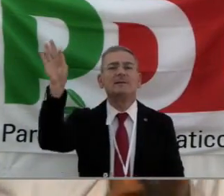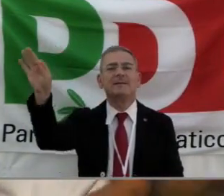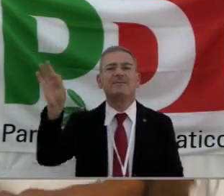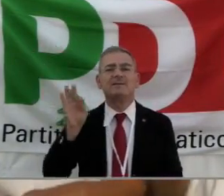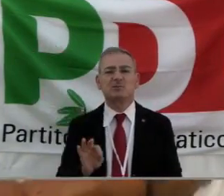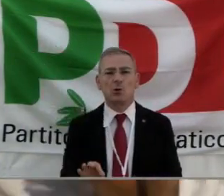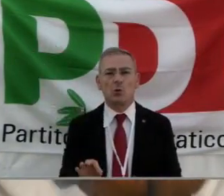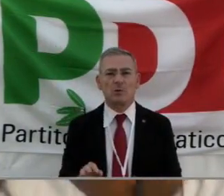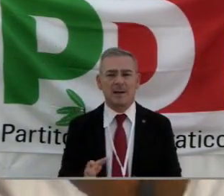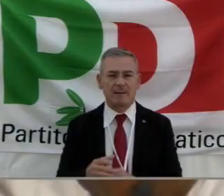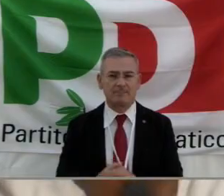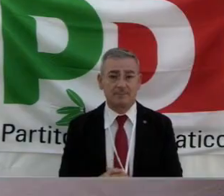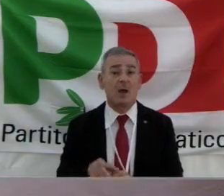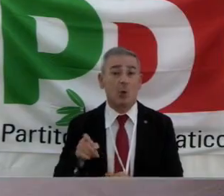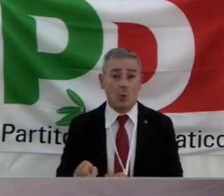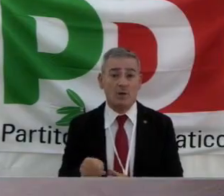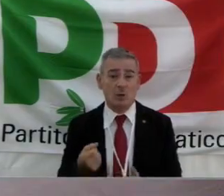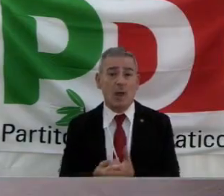basta questo.